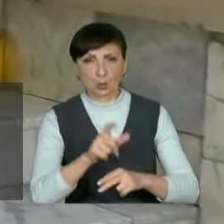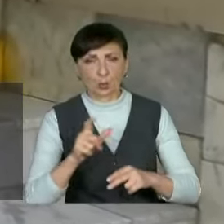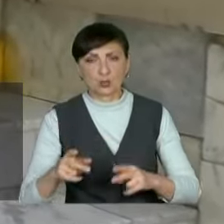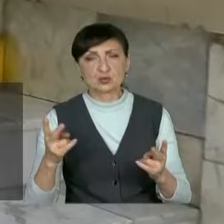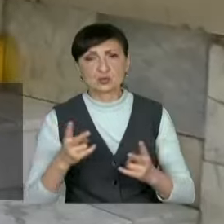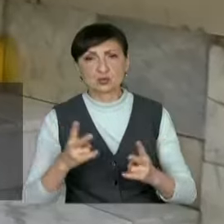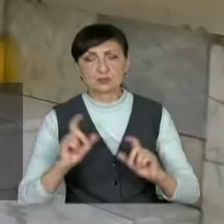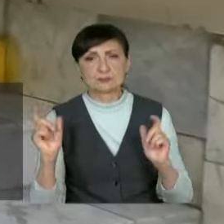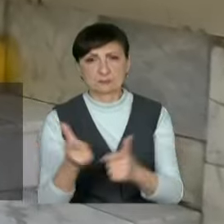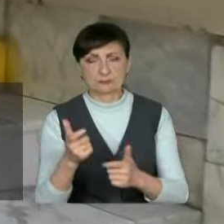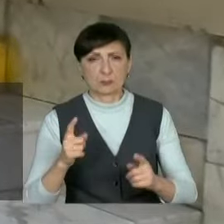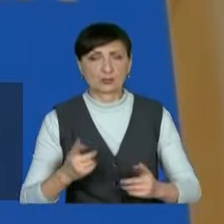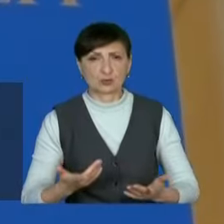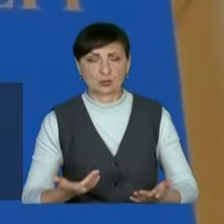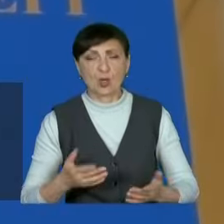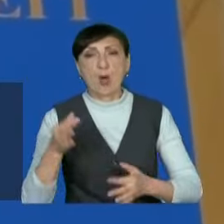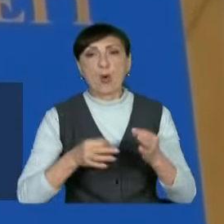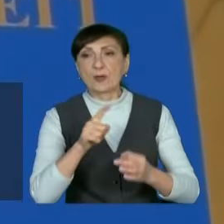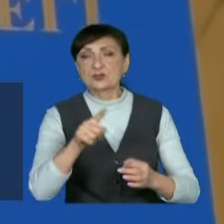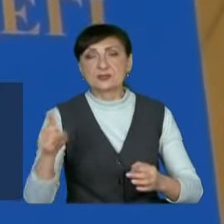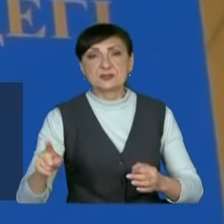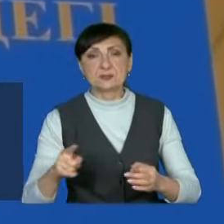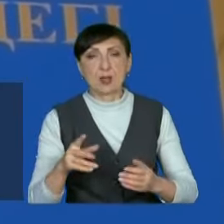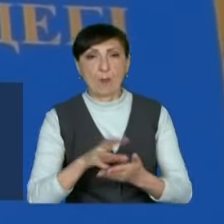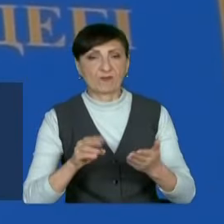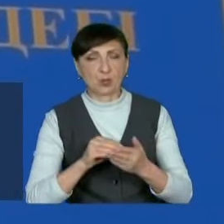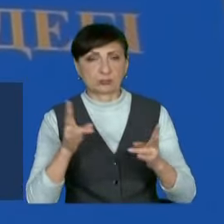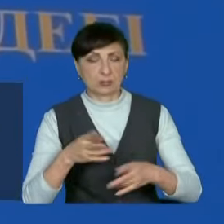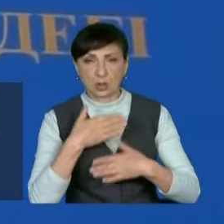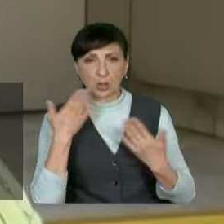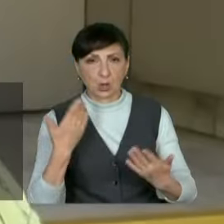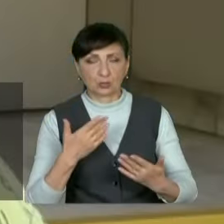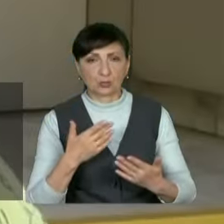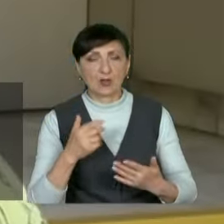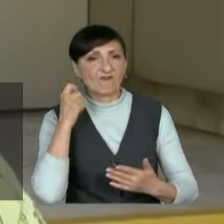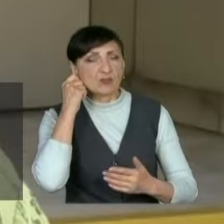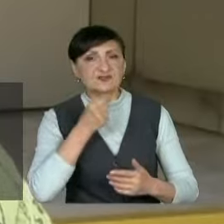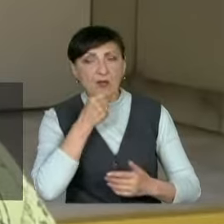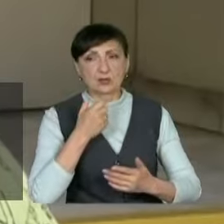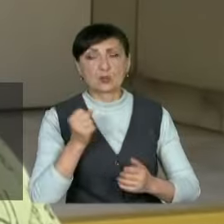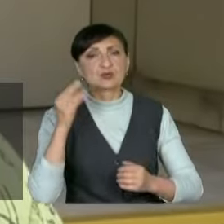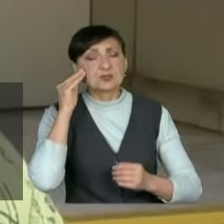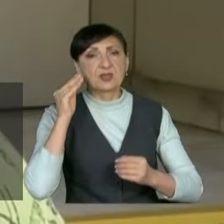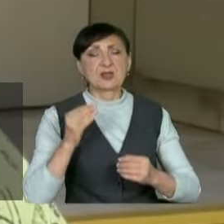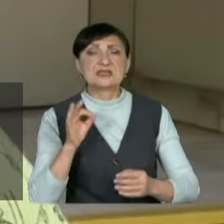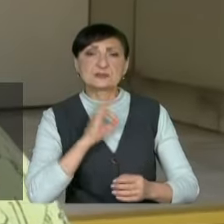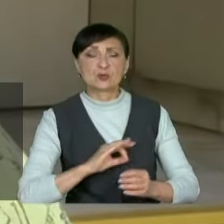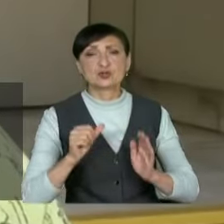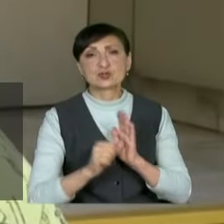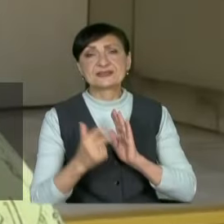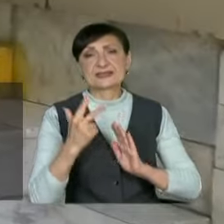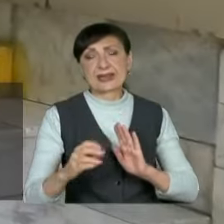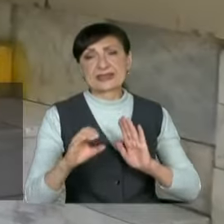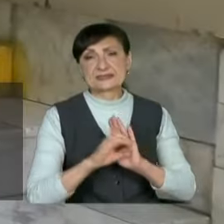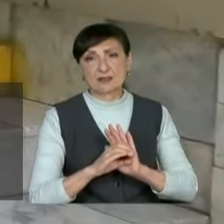следует изолировать от общества. У подсудимых нет рецидива преступления, неучтенных возраст. По моему мнению, можно было использовать 63-ю